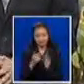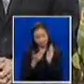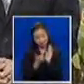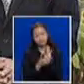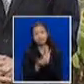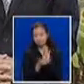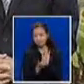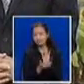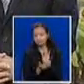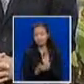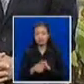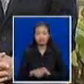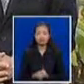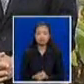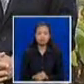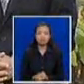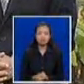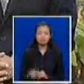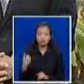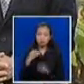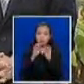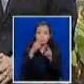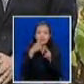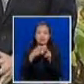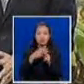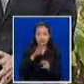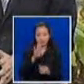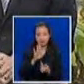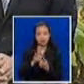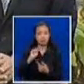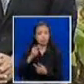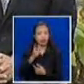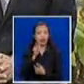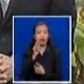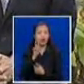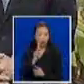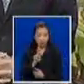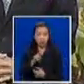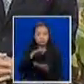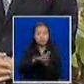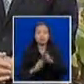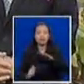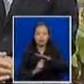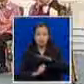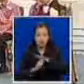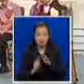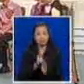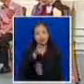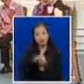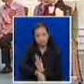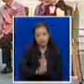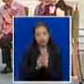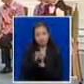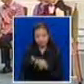กว่านะครับซึ่งเราก็มีคุณครูบังอรเพชรทองนะครับจากโรงเรียนอนุบาลนครราชสีมานะครับจากโคราชเลยนะ